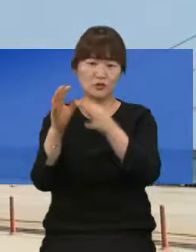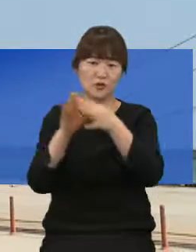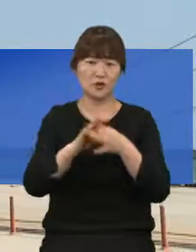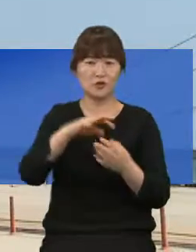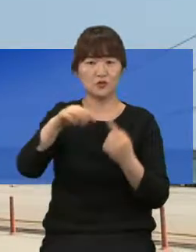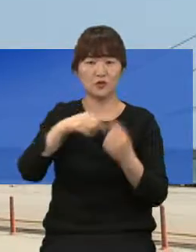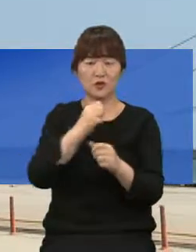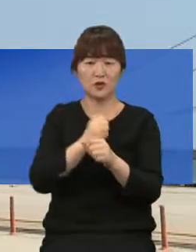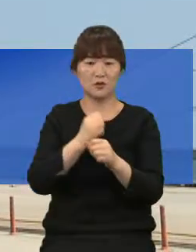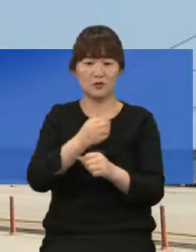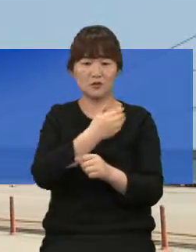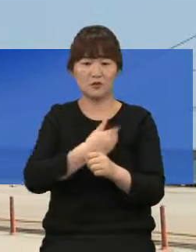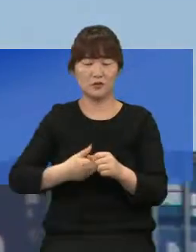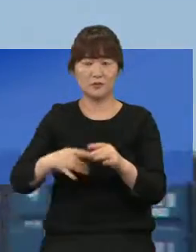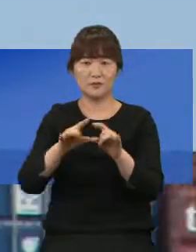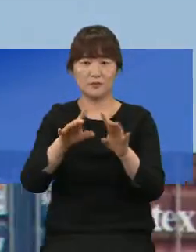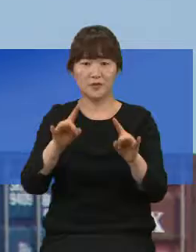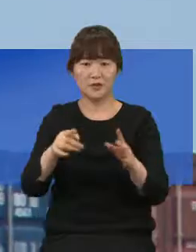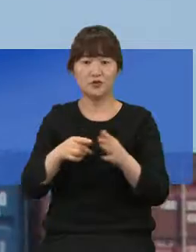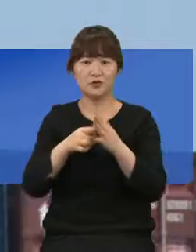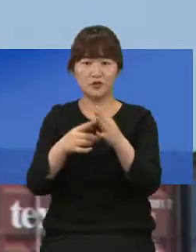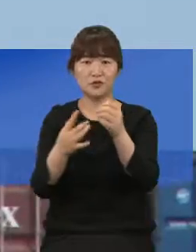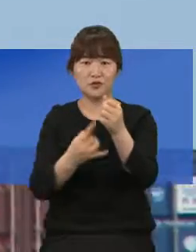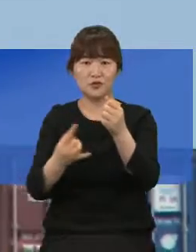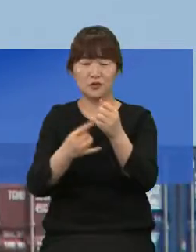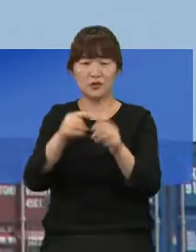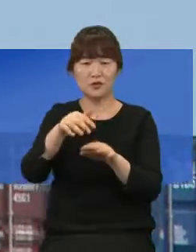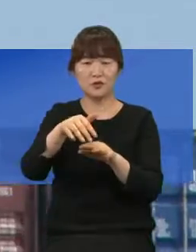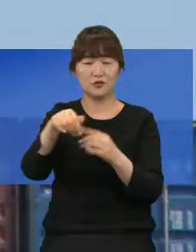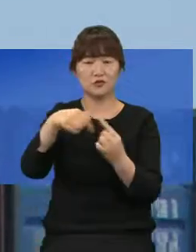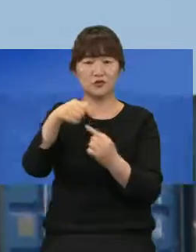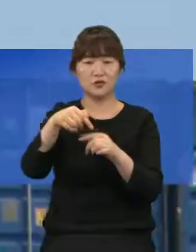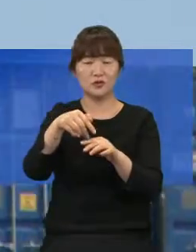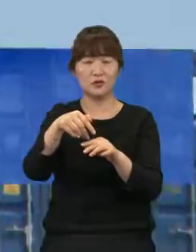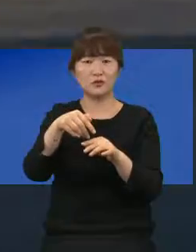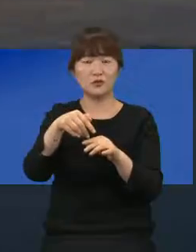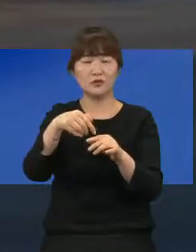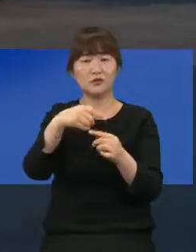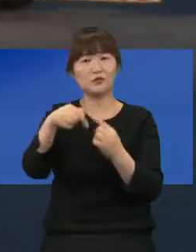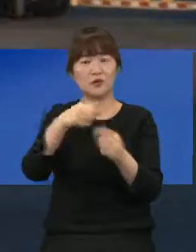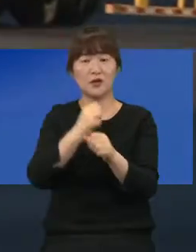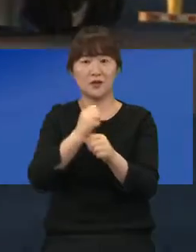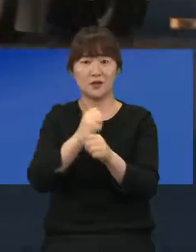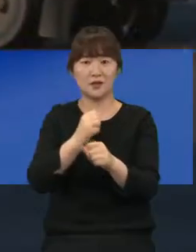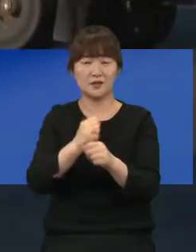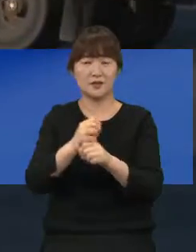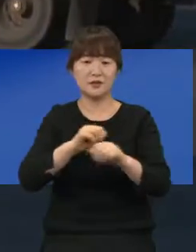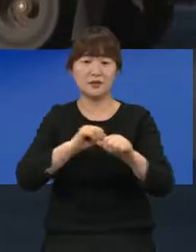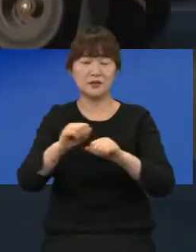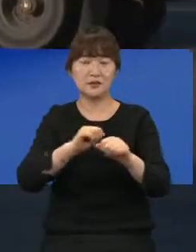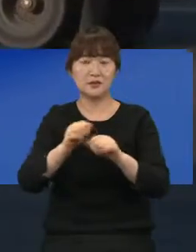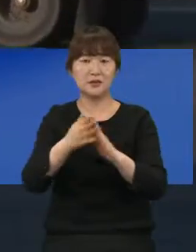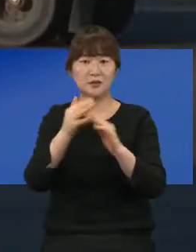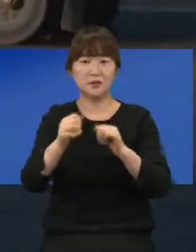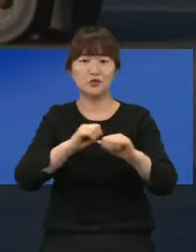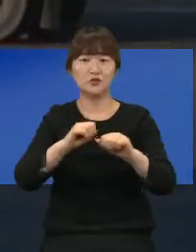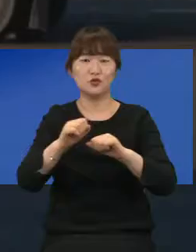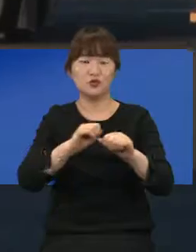운영하고 읍면동별 추진위원회를 구성 운영하여 경제 살리기 범시민운동으로 승화한다는